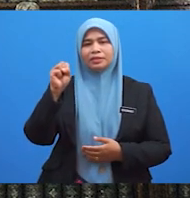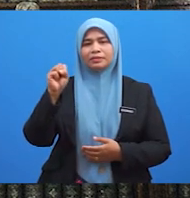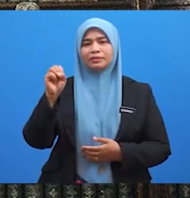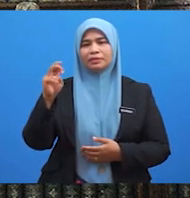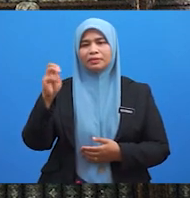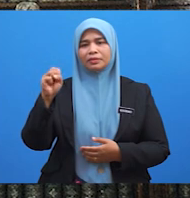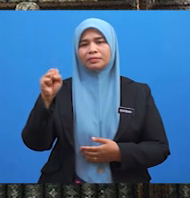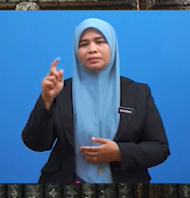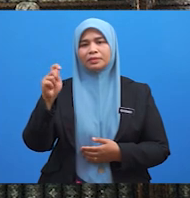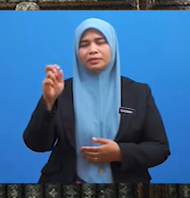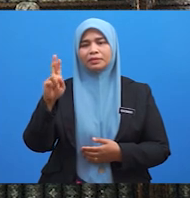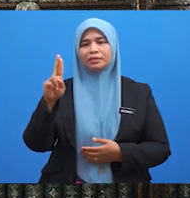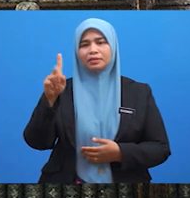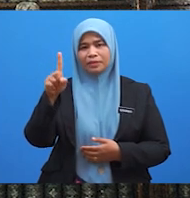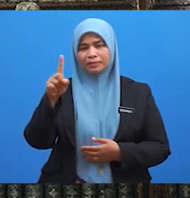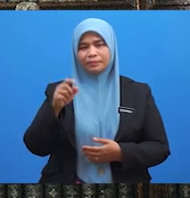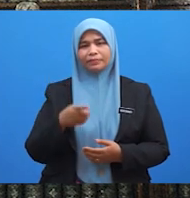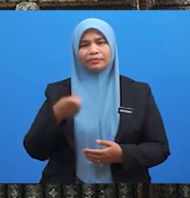1 yang lepas.